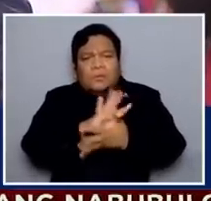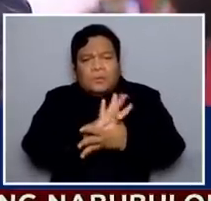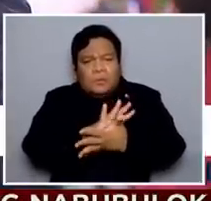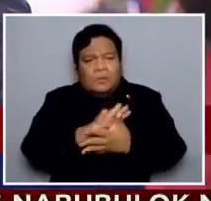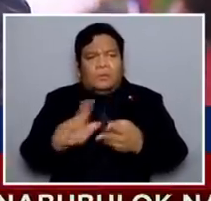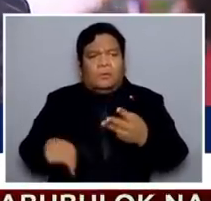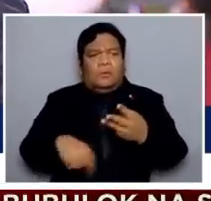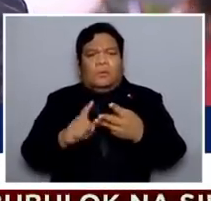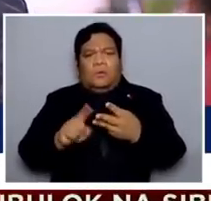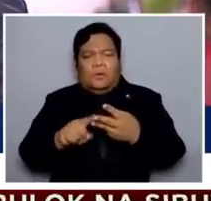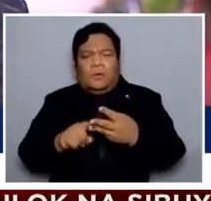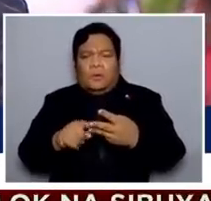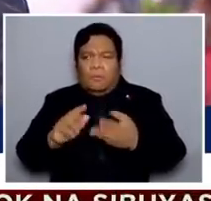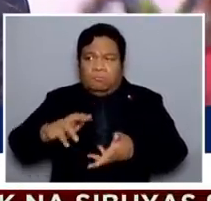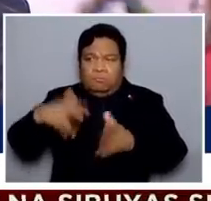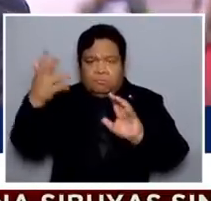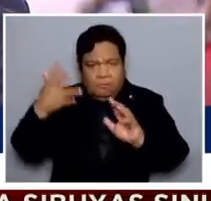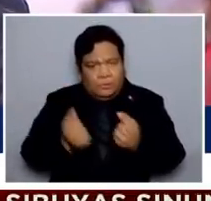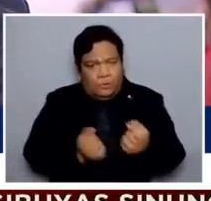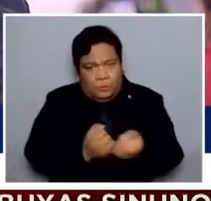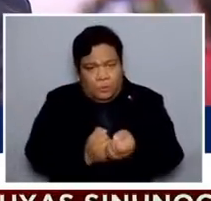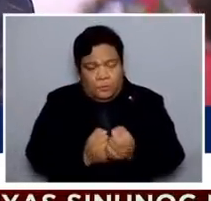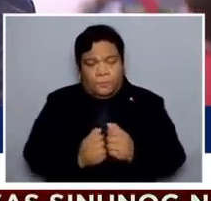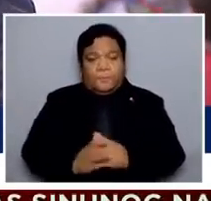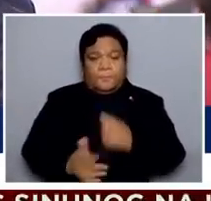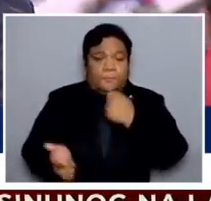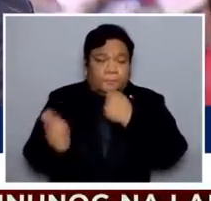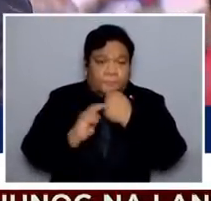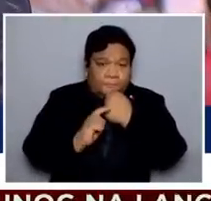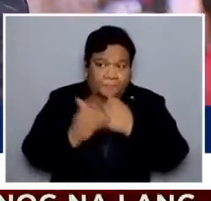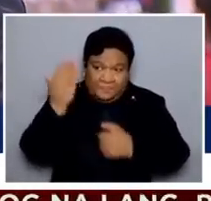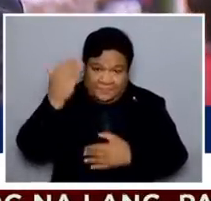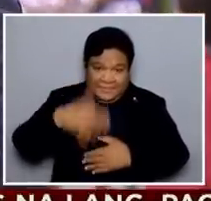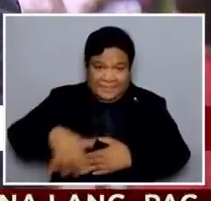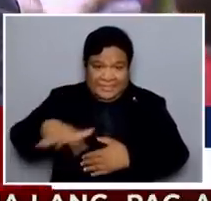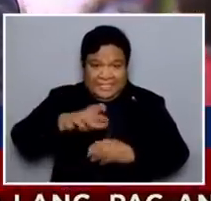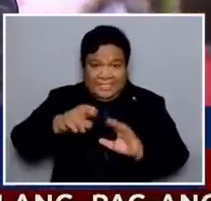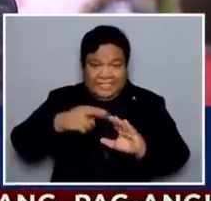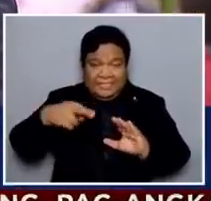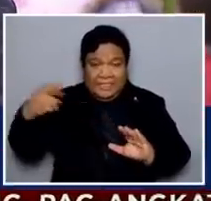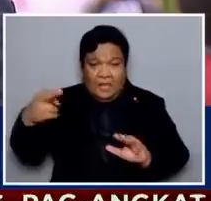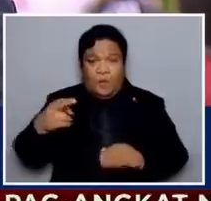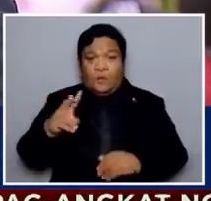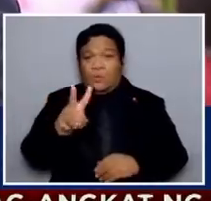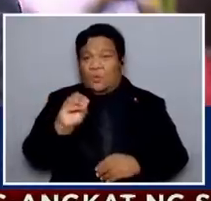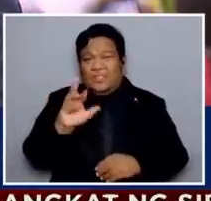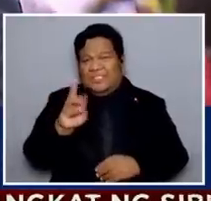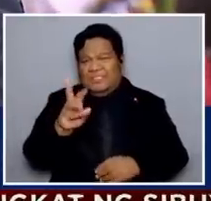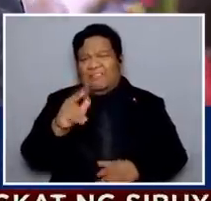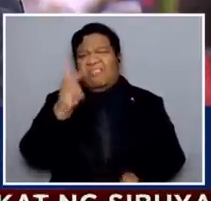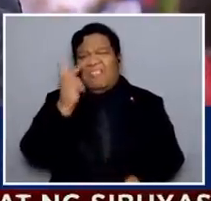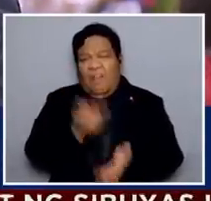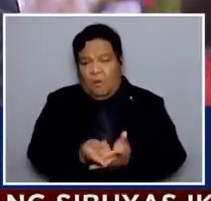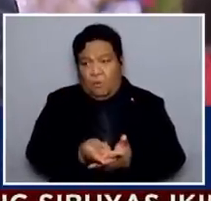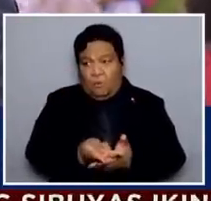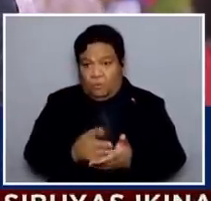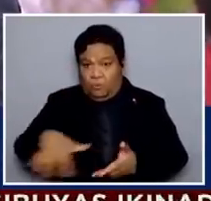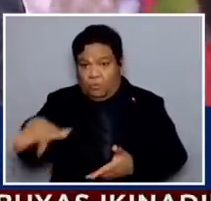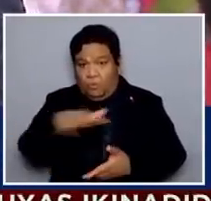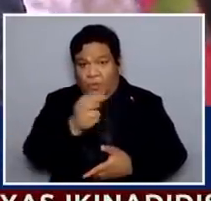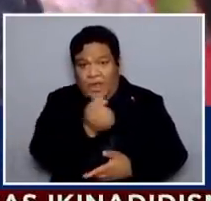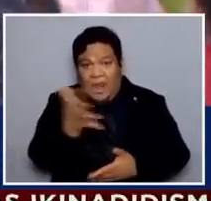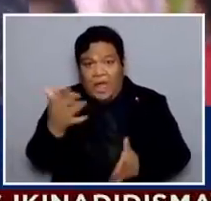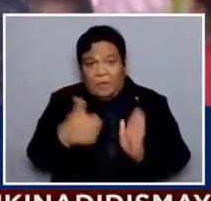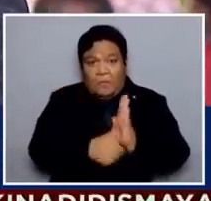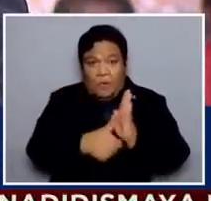VP Lenny noong halalan 2016 dito sa Rizal, na ngayon ay may 1.6 milyong botante. Pero swerte na rin maituturing